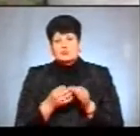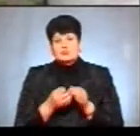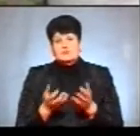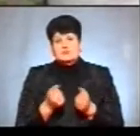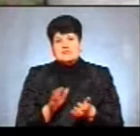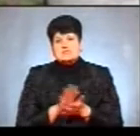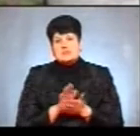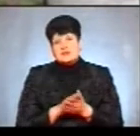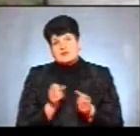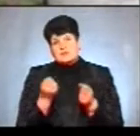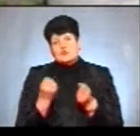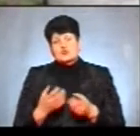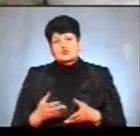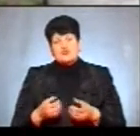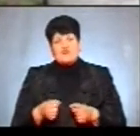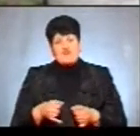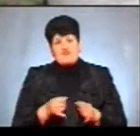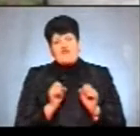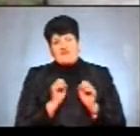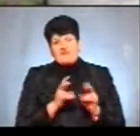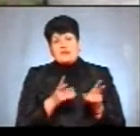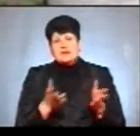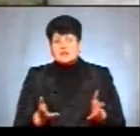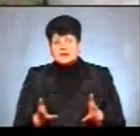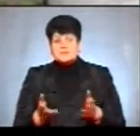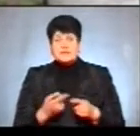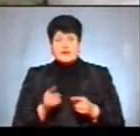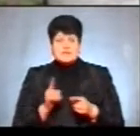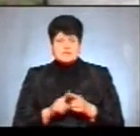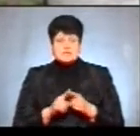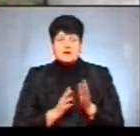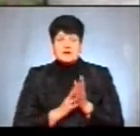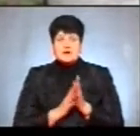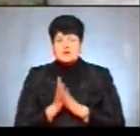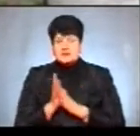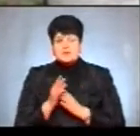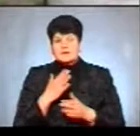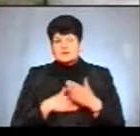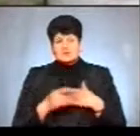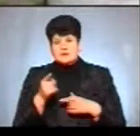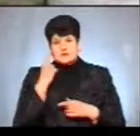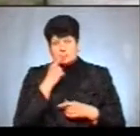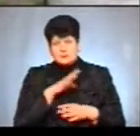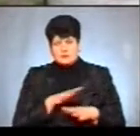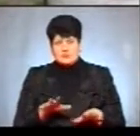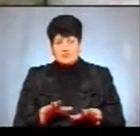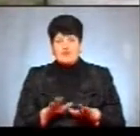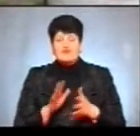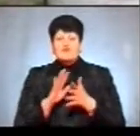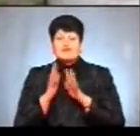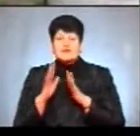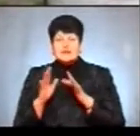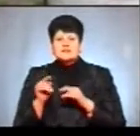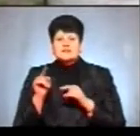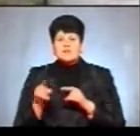яке просто викинете, і, скажімо, більше цей рослина не буде радувати ваше око. В лісі ця рослина може